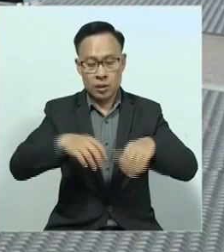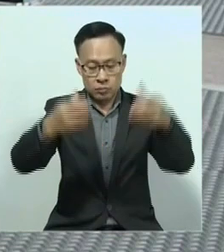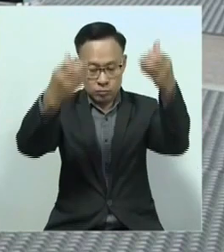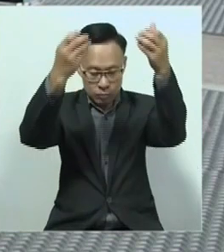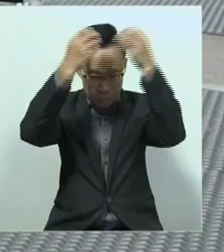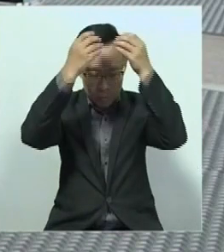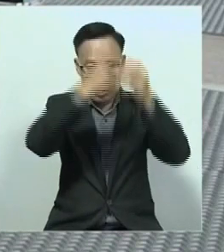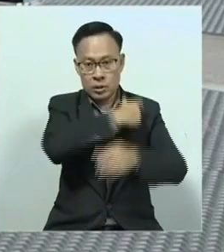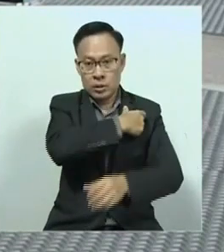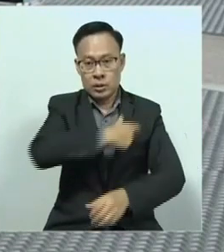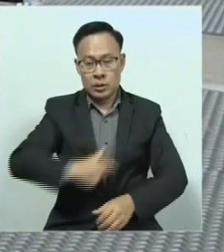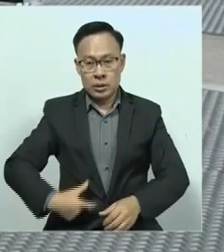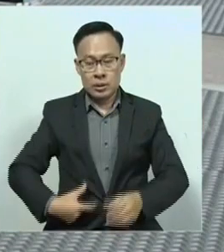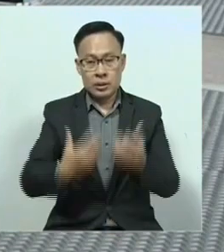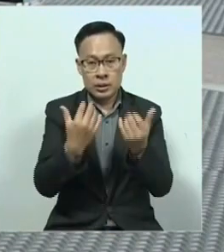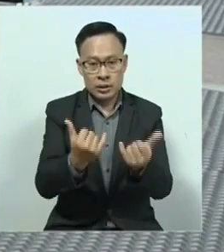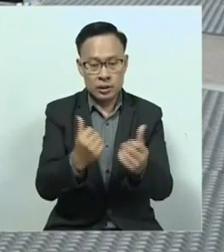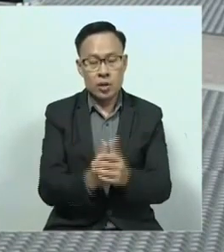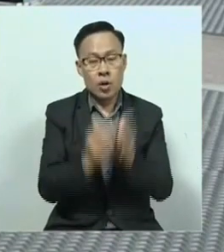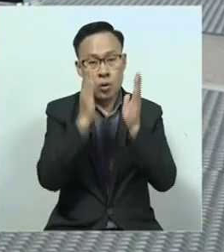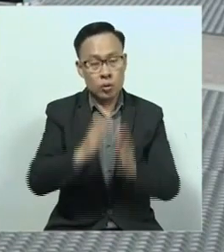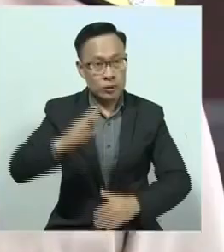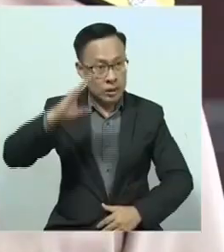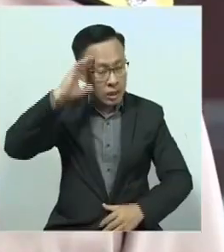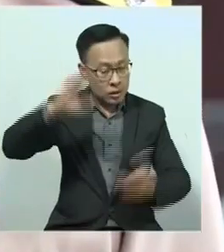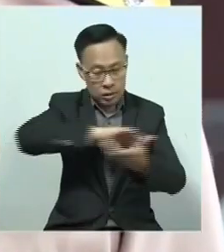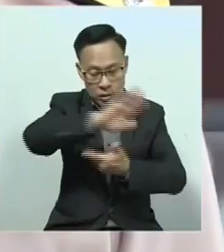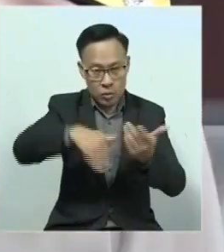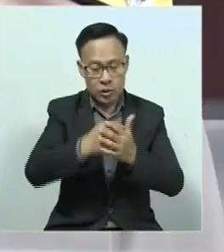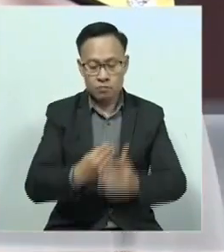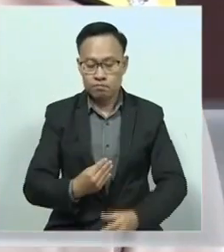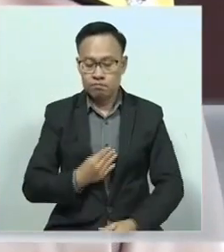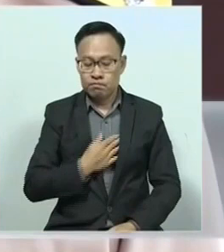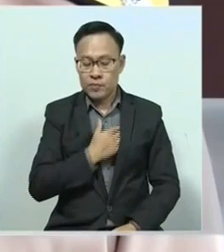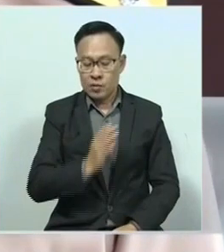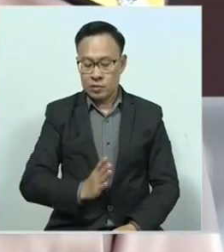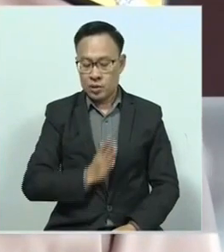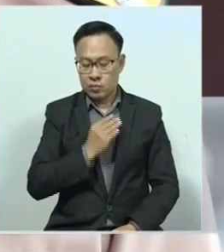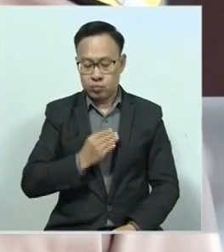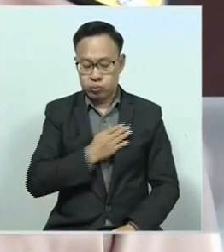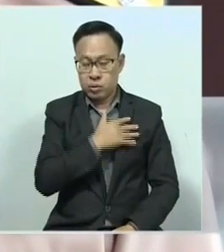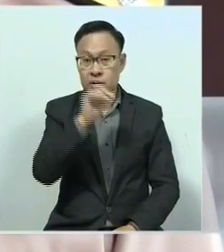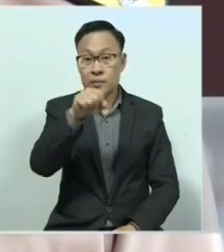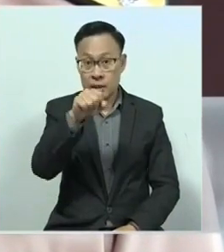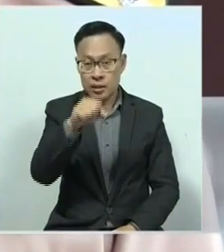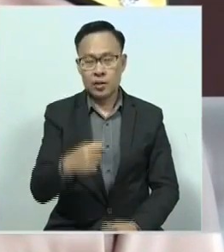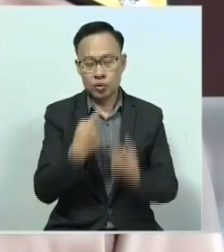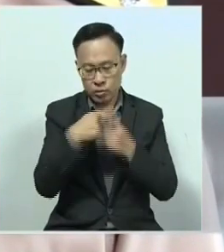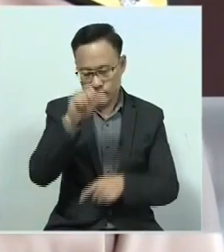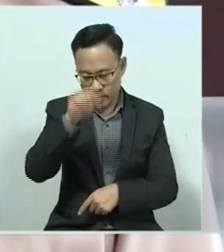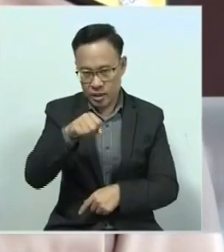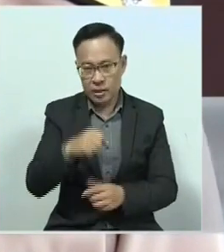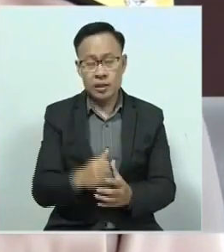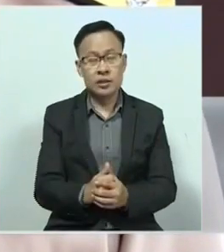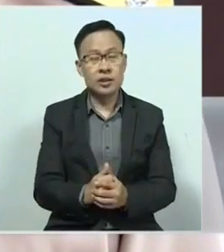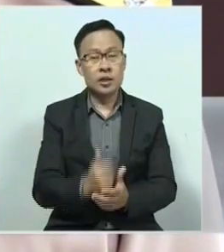ที่ได้รับการคัดเลือกมาเป็นฝีพายที่ภูมิใจกันมากๆเลยนะคะ ครับก็เป็นพระมหากรุณาธิคุณของพระบาทสมเด็จพระว